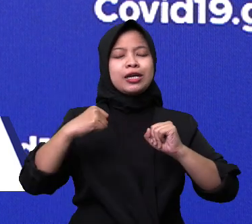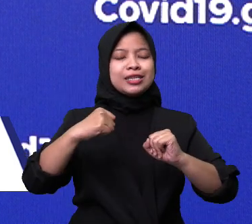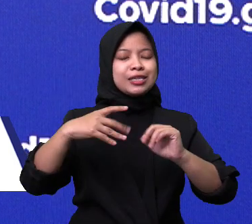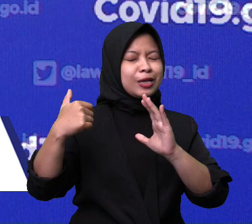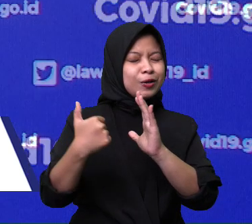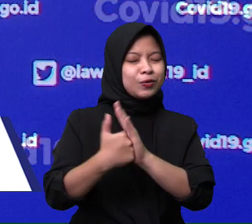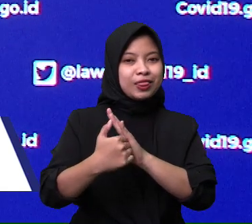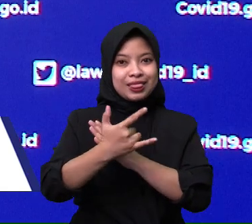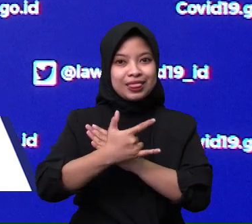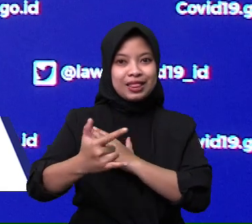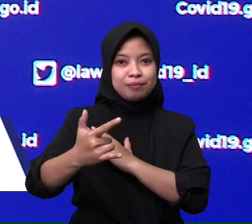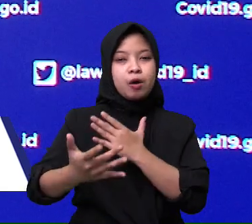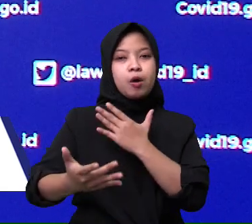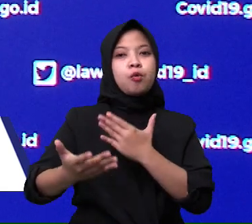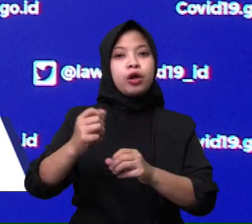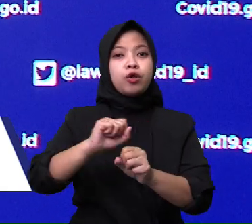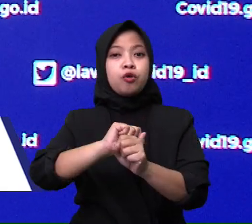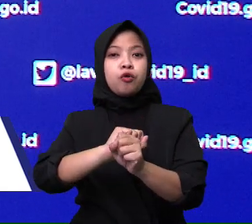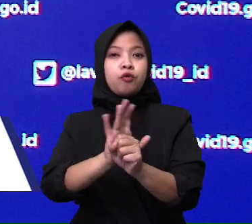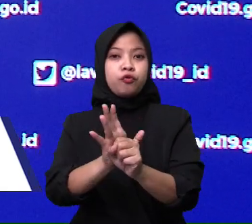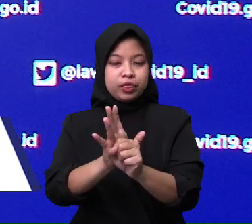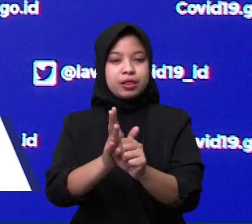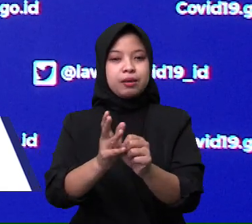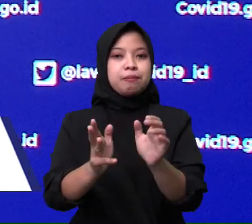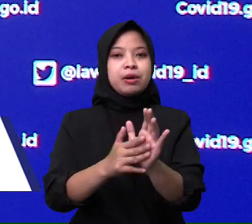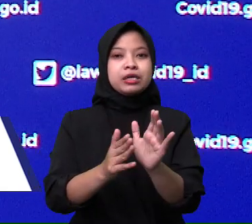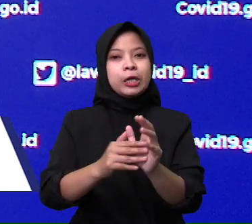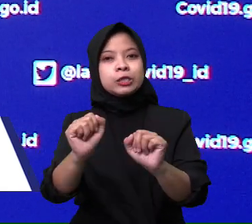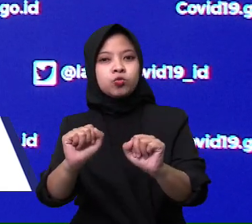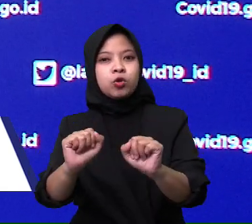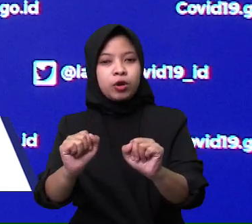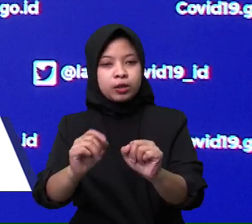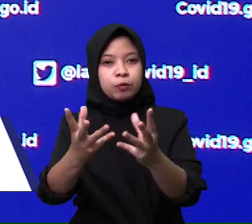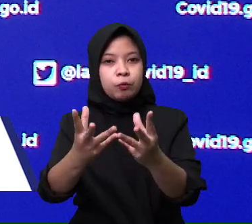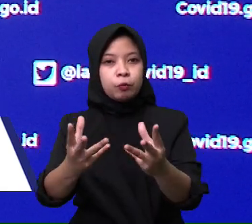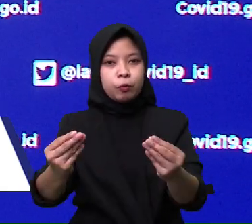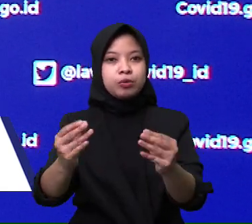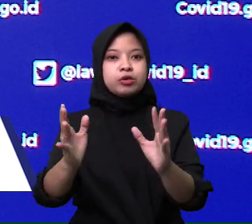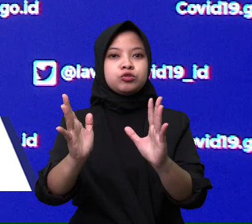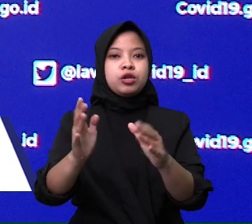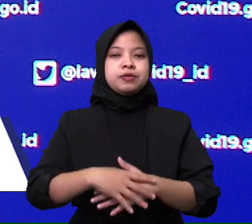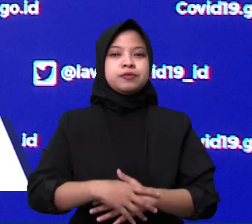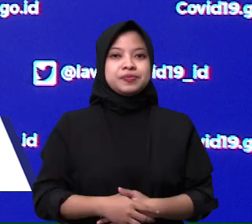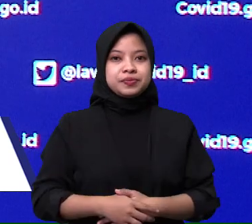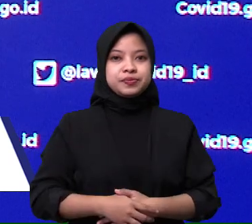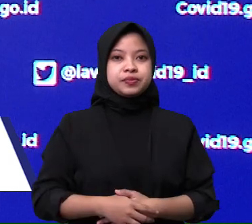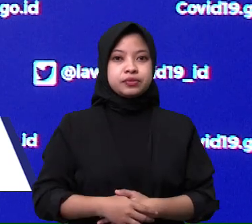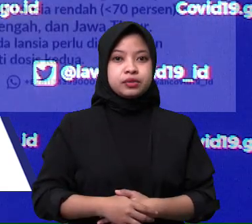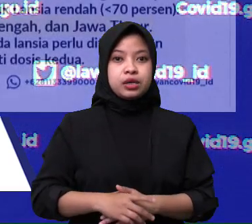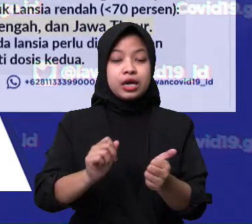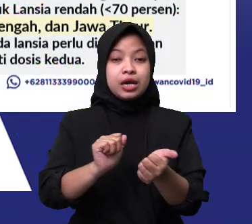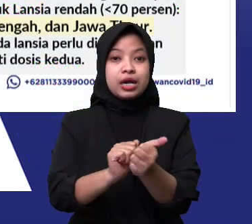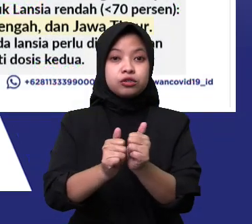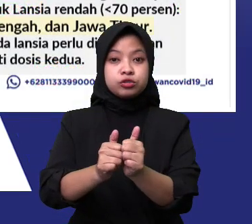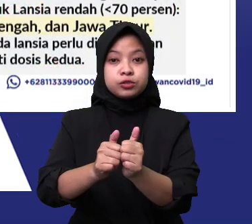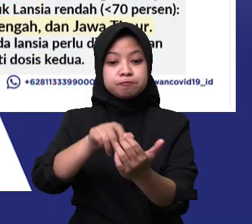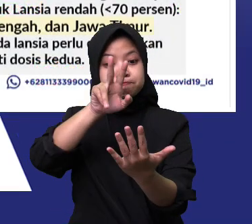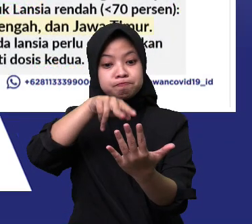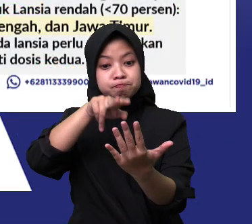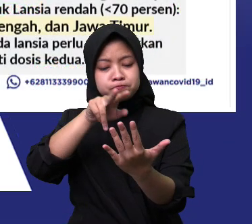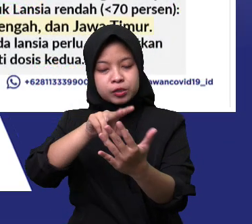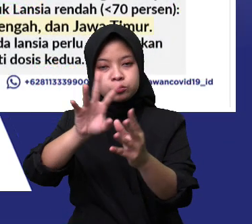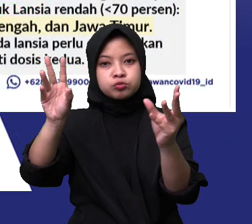kesehatan meskipun masa kritis pandemi telah kita lewati. Jika dilihat dari persentase kasus aktif per